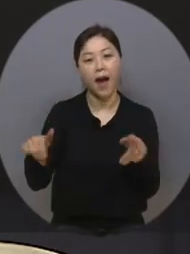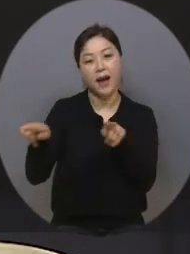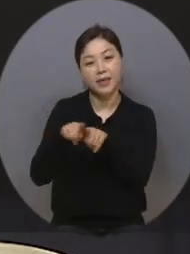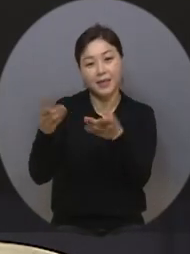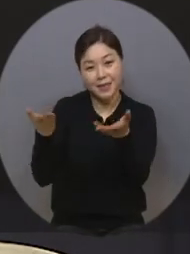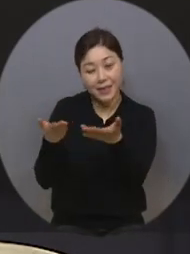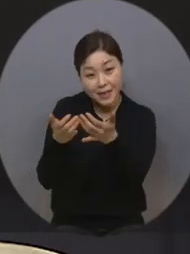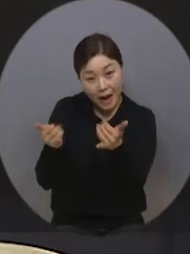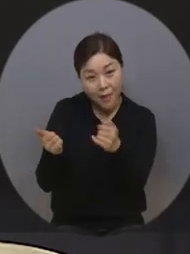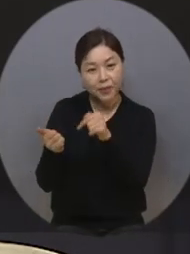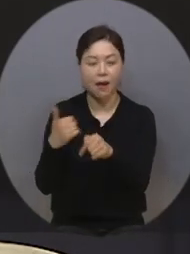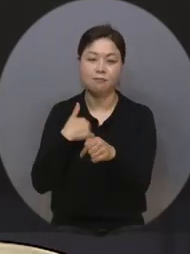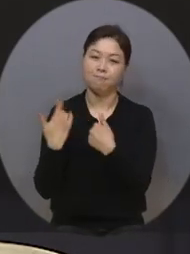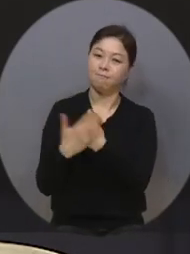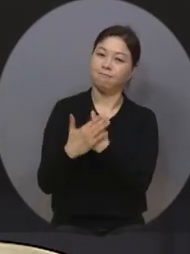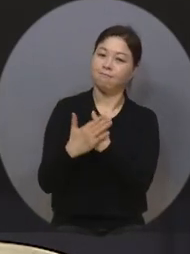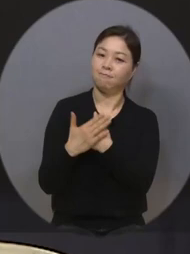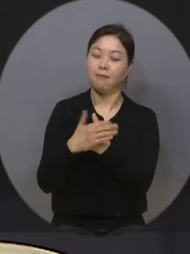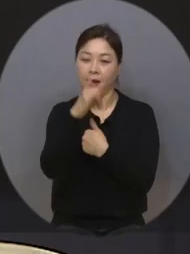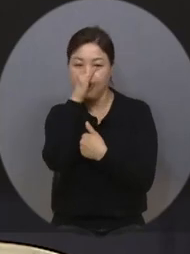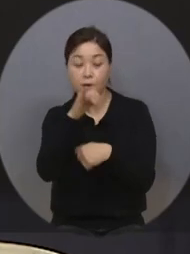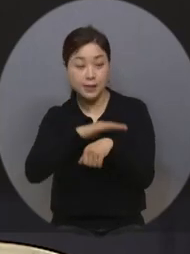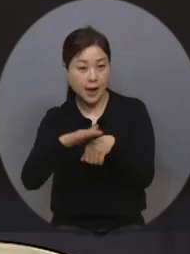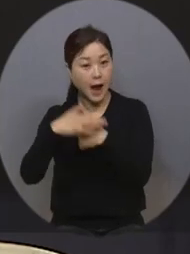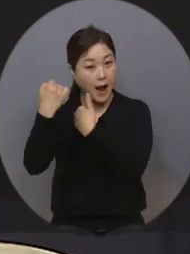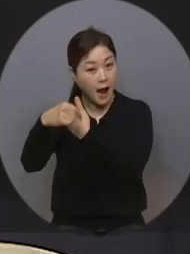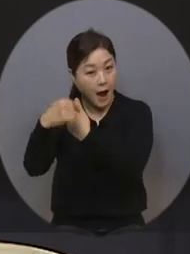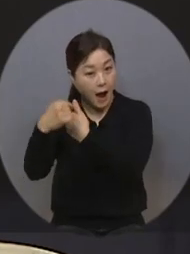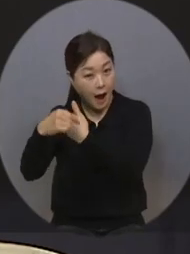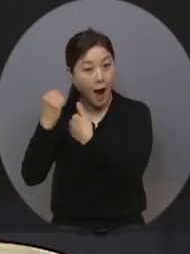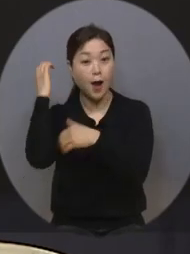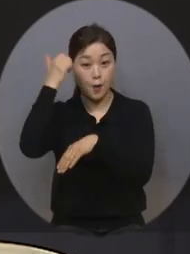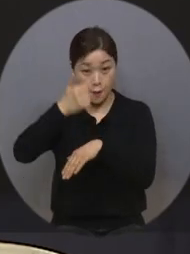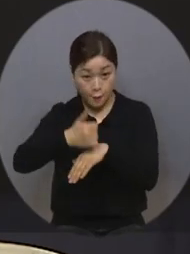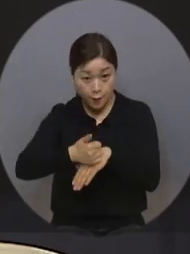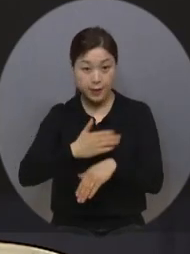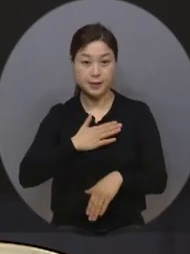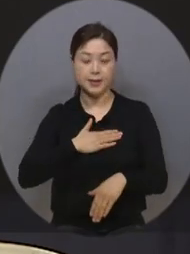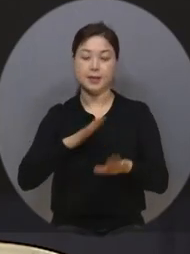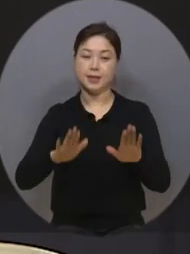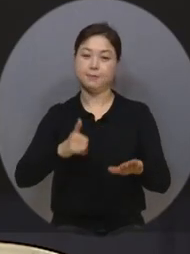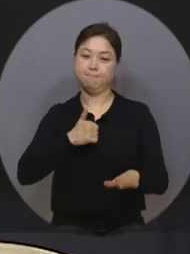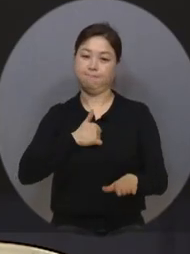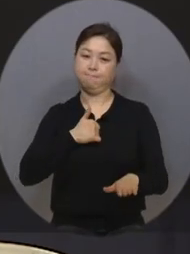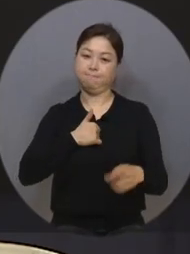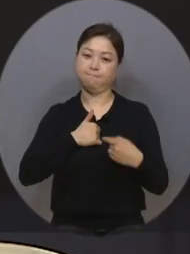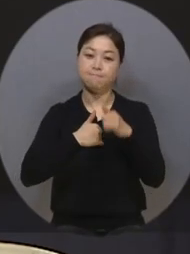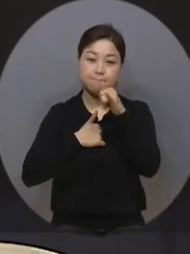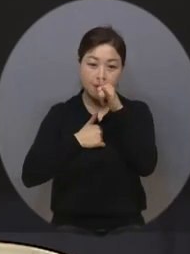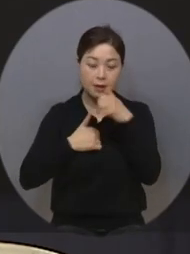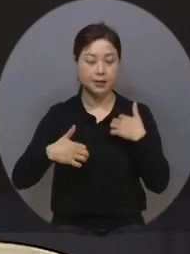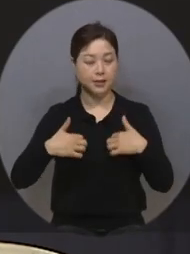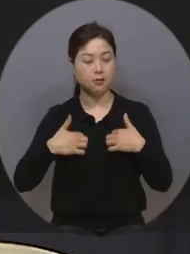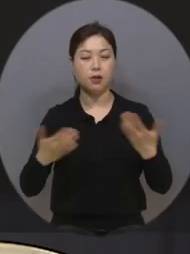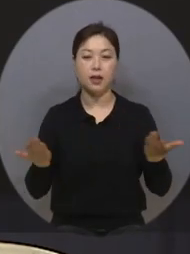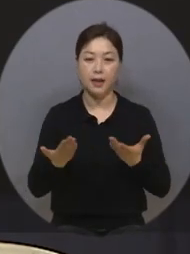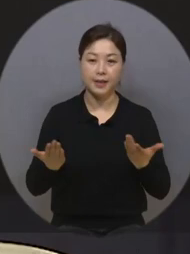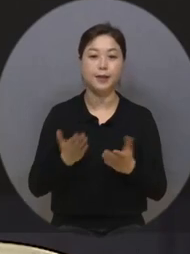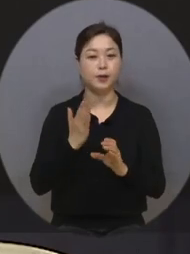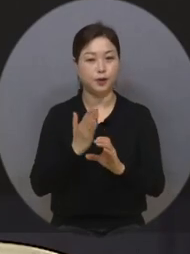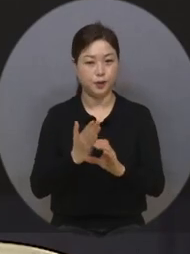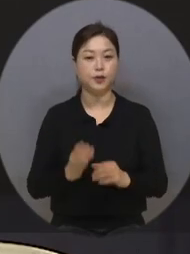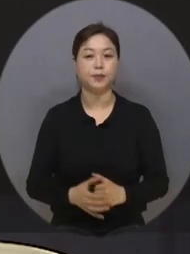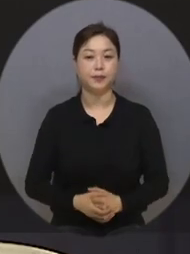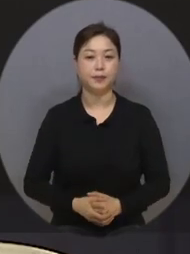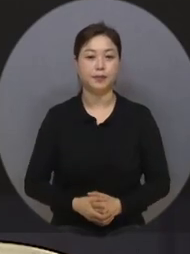이런 저를 배려해주고 지도를 잘 해주신 덕분에 현재를 자신감을 찾아서 즐겁게